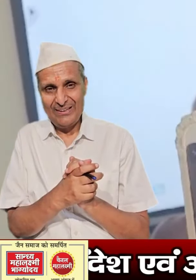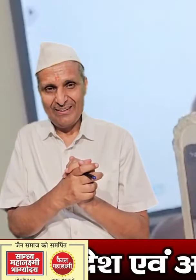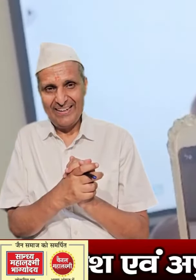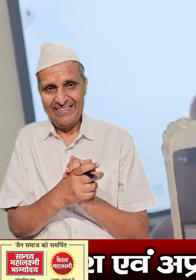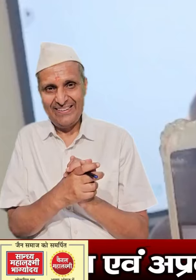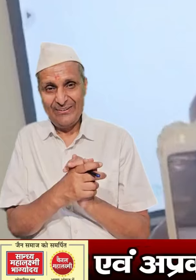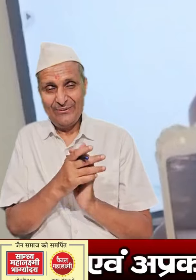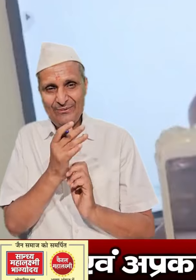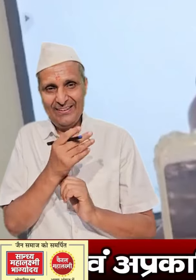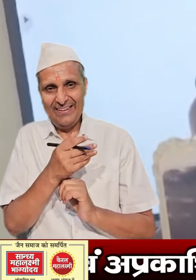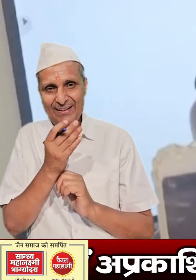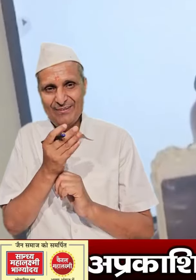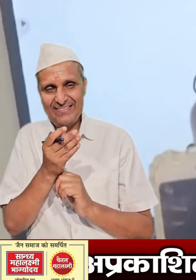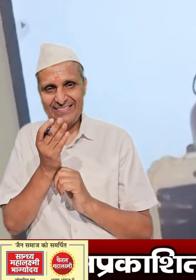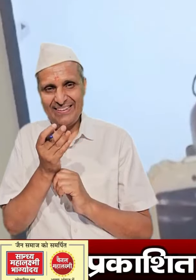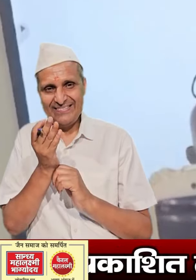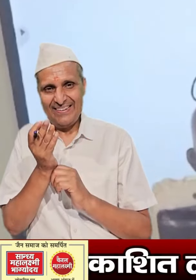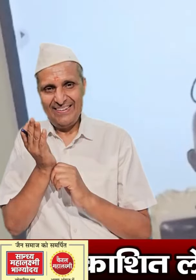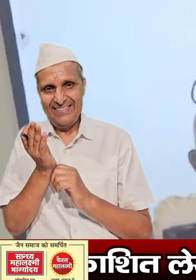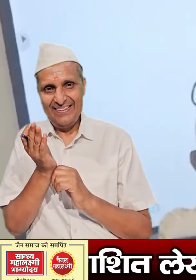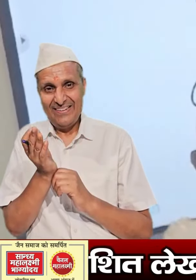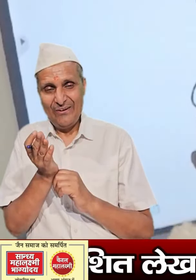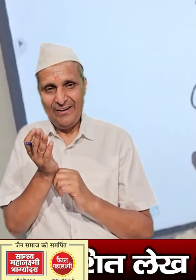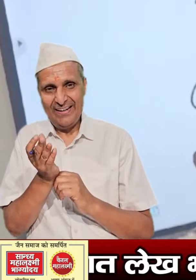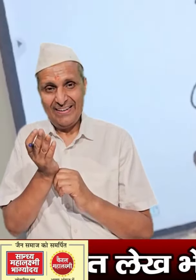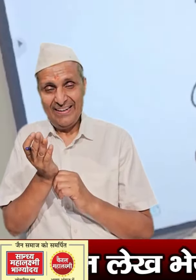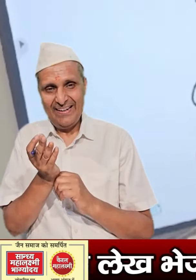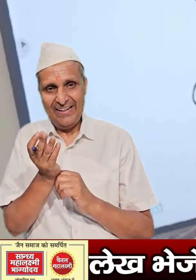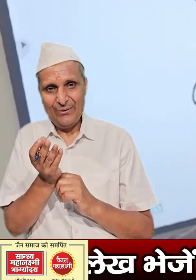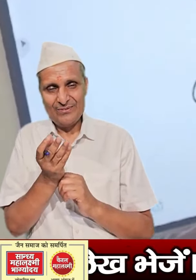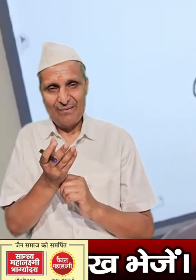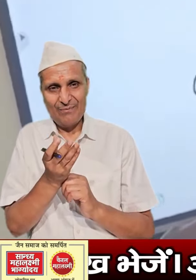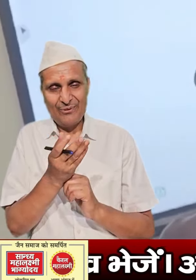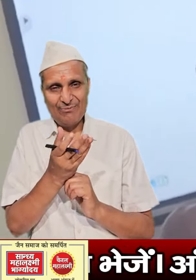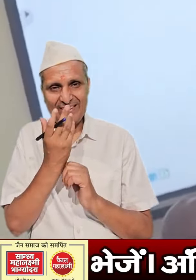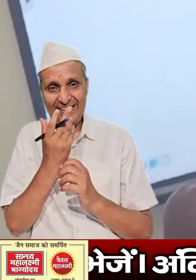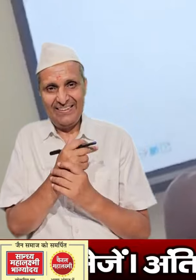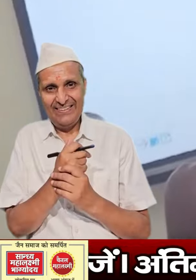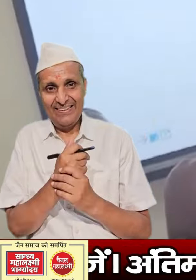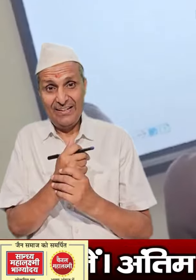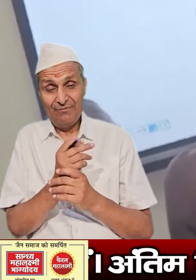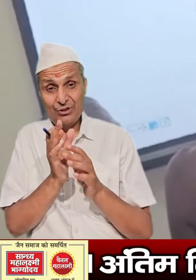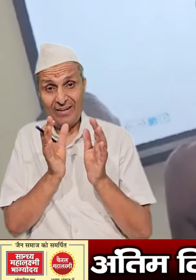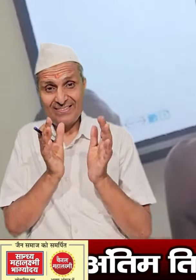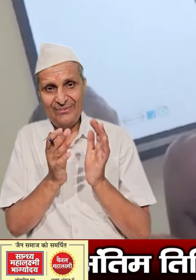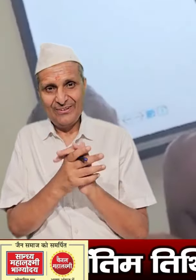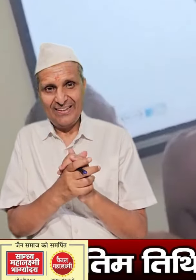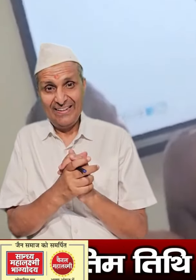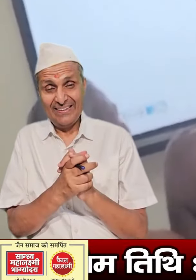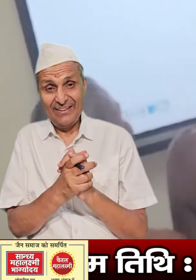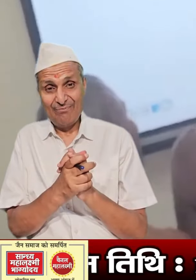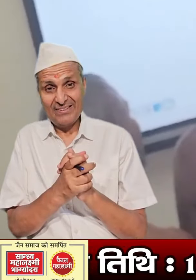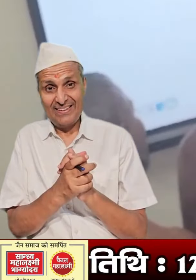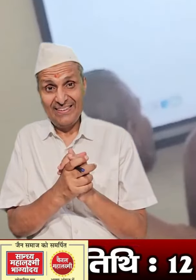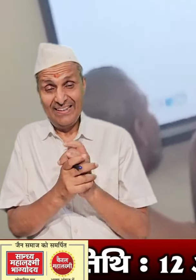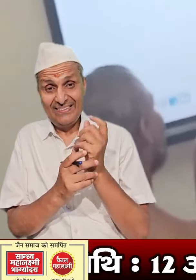अंगुली दबा रहे थे उनकी कलम किस तरह चल रही थी और एक नया रूप सामने बोर्ड पर दे रही थी विश्वास नहीं होता